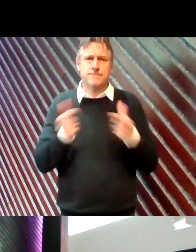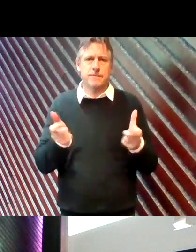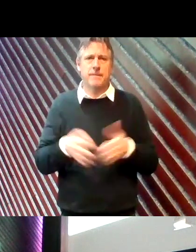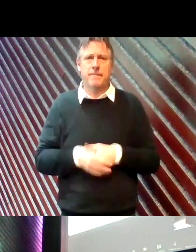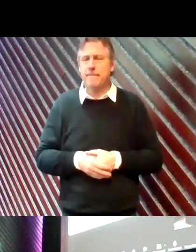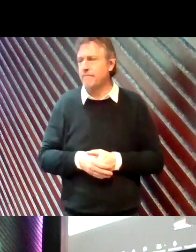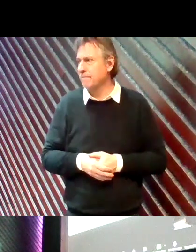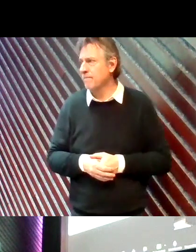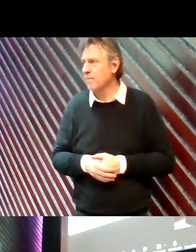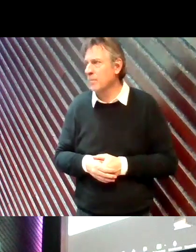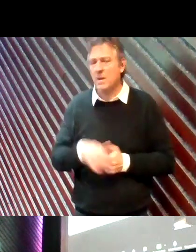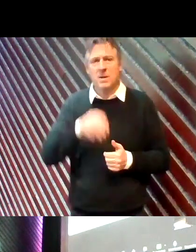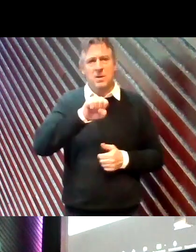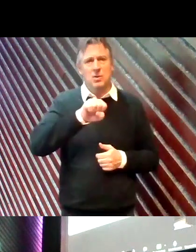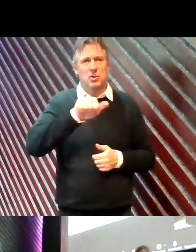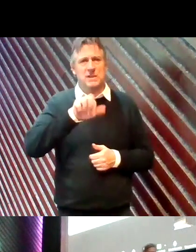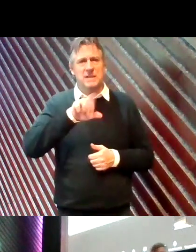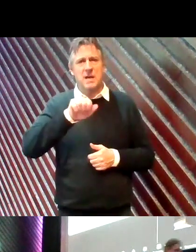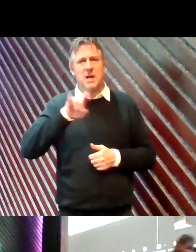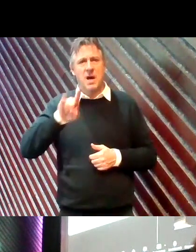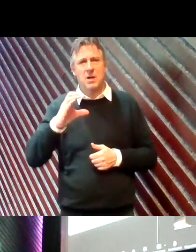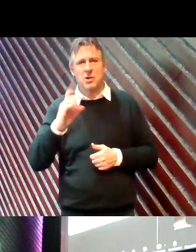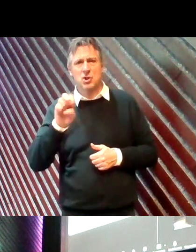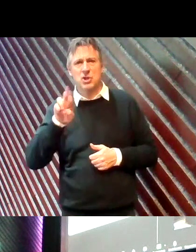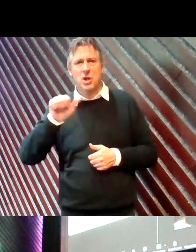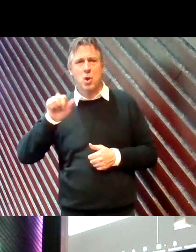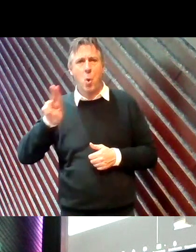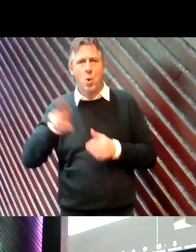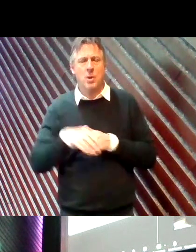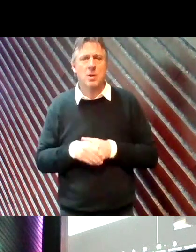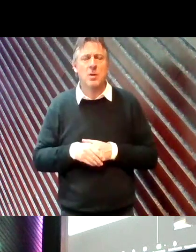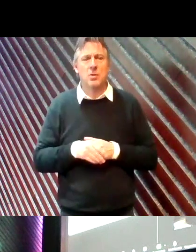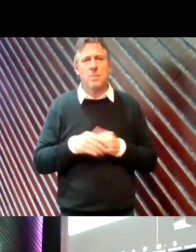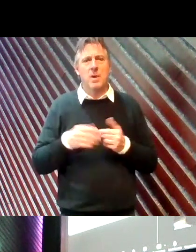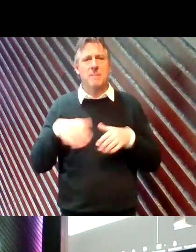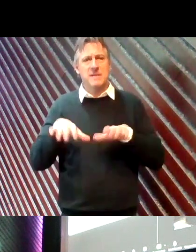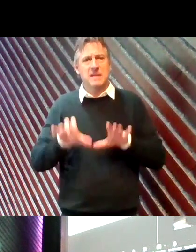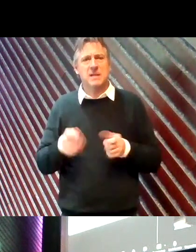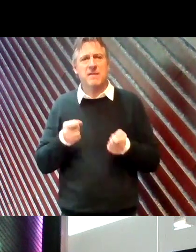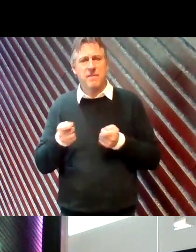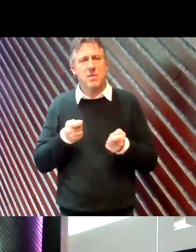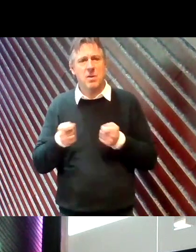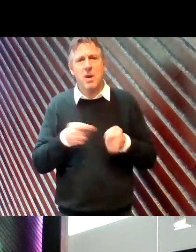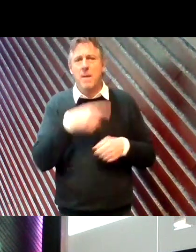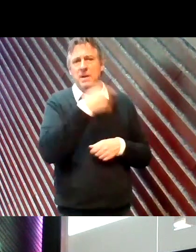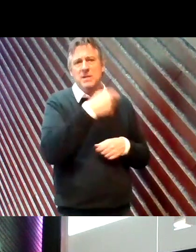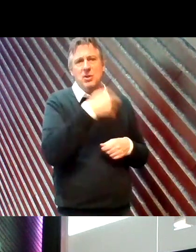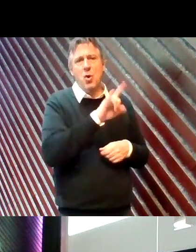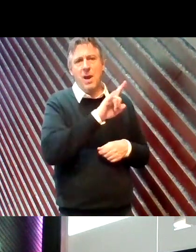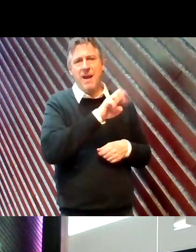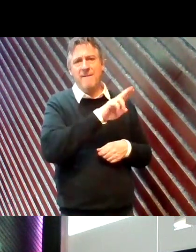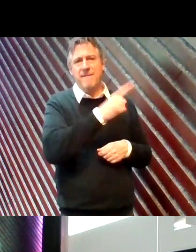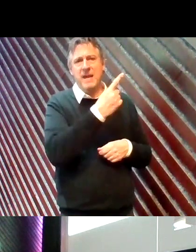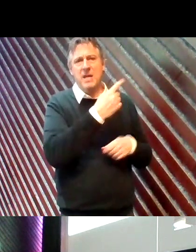je suis Sarah Charigo je suis administratrice du H-Lab je remplace le président Hervé Delacroix qui ne pas être parmi